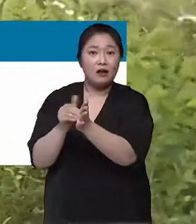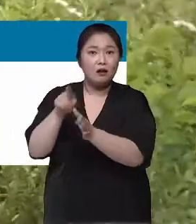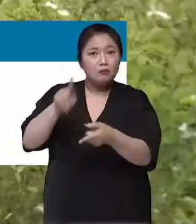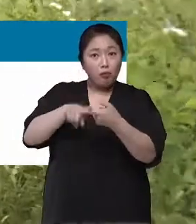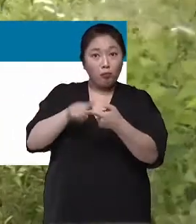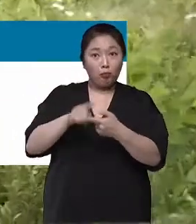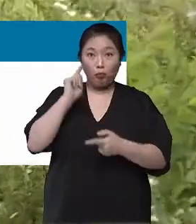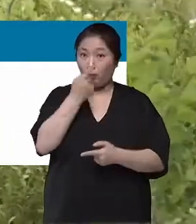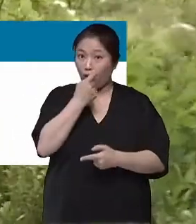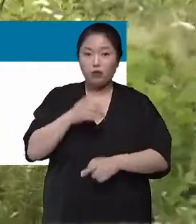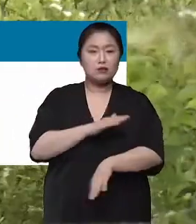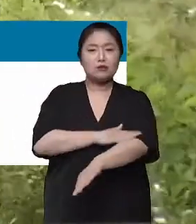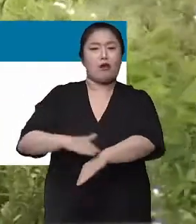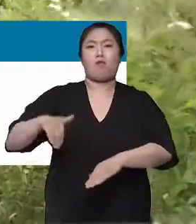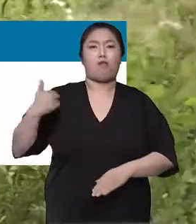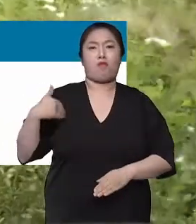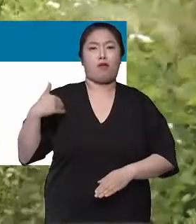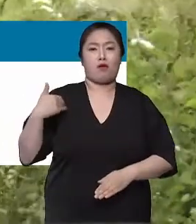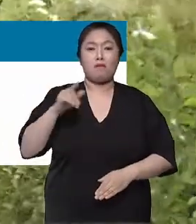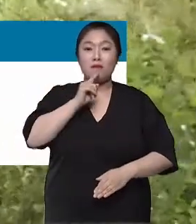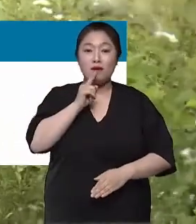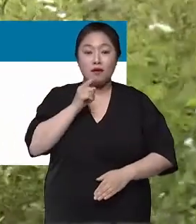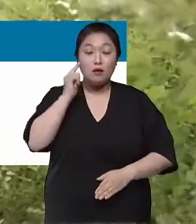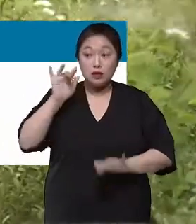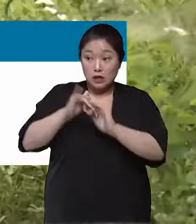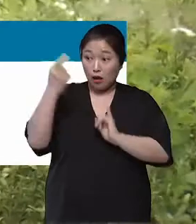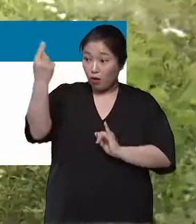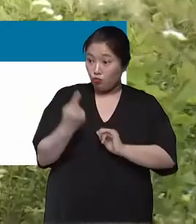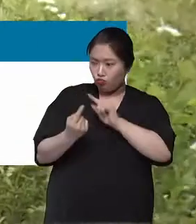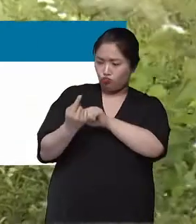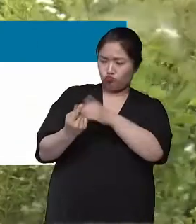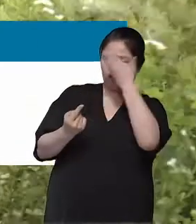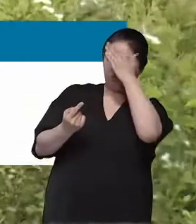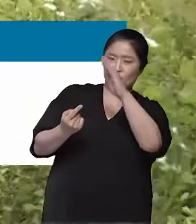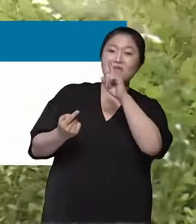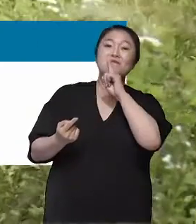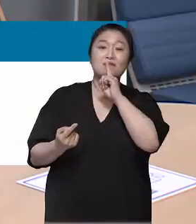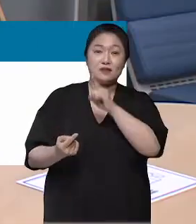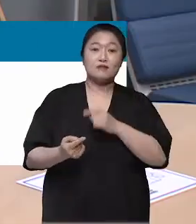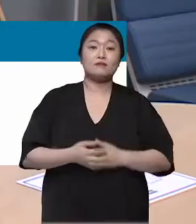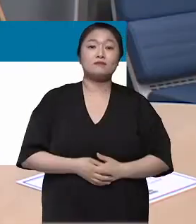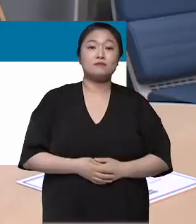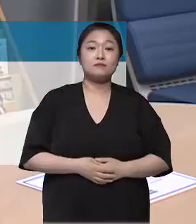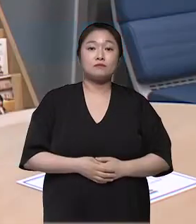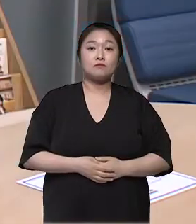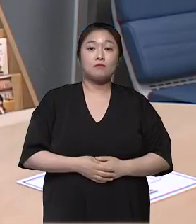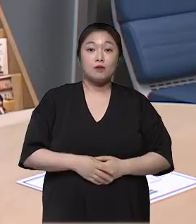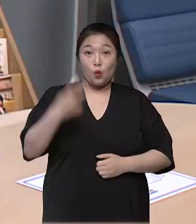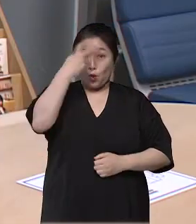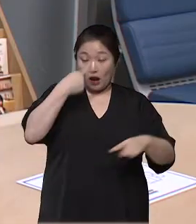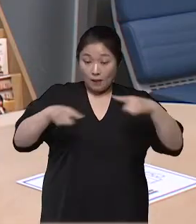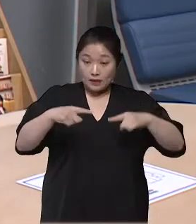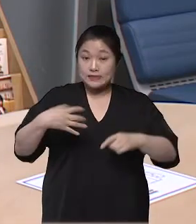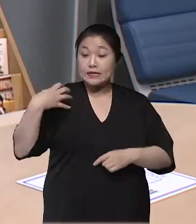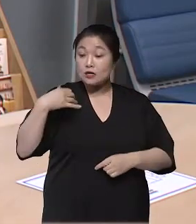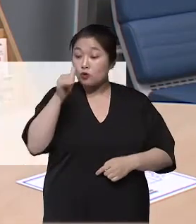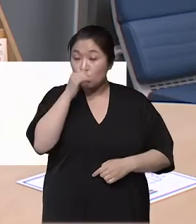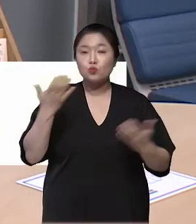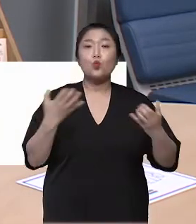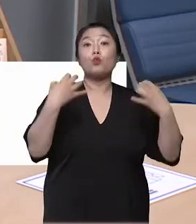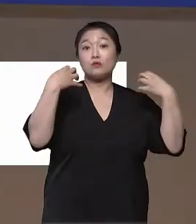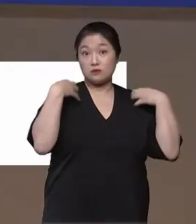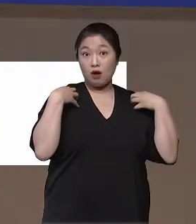놓으면 확인이 안되고 있어요 맥이 무슨 어떤 걸렸다 관리 감독의 책임이 있는